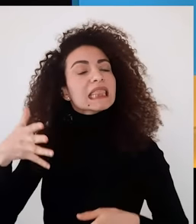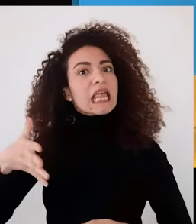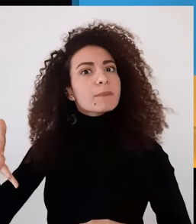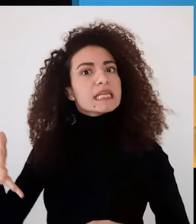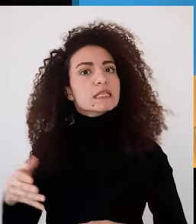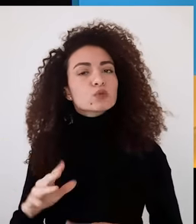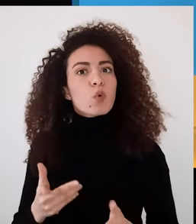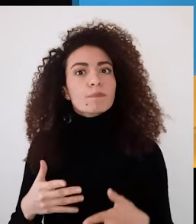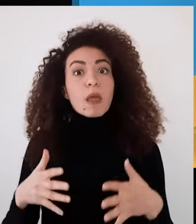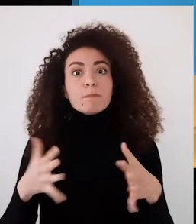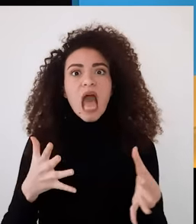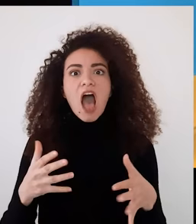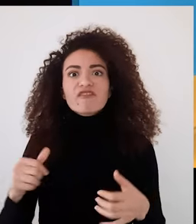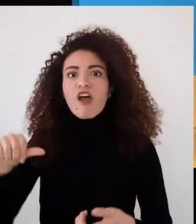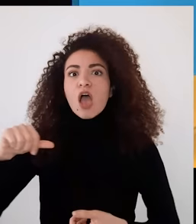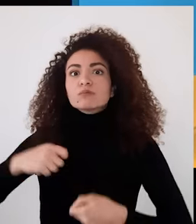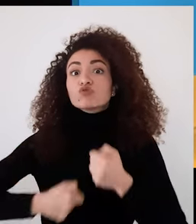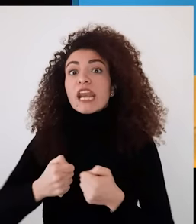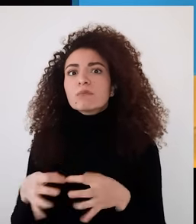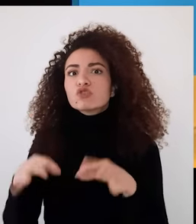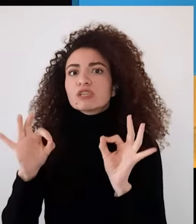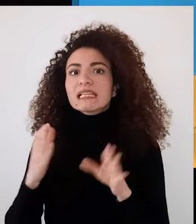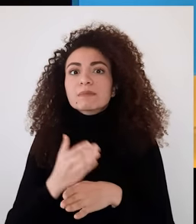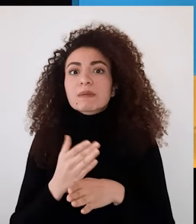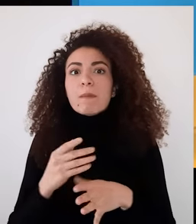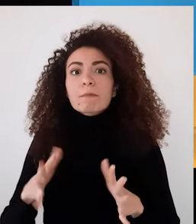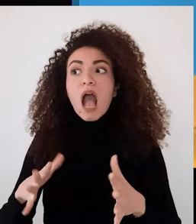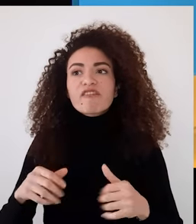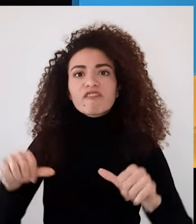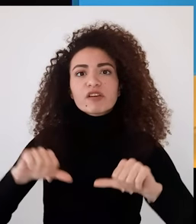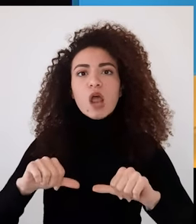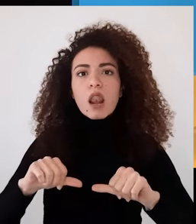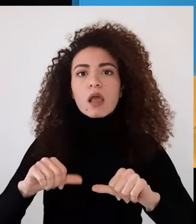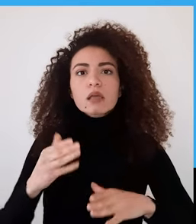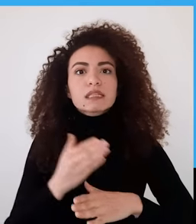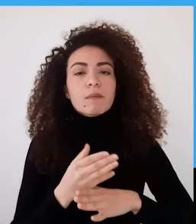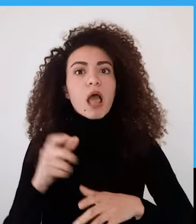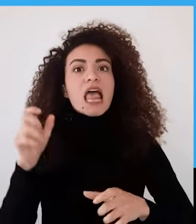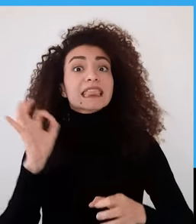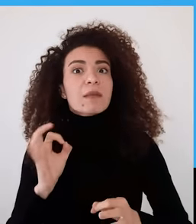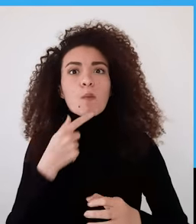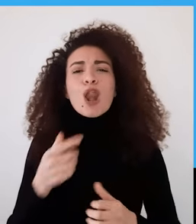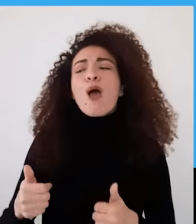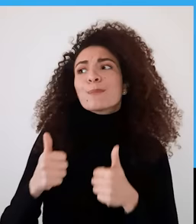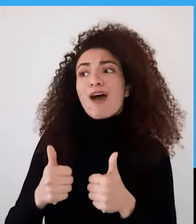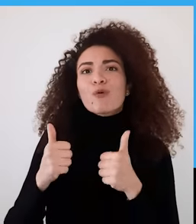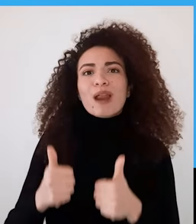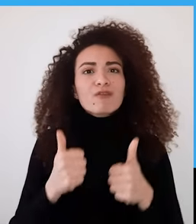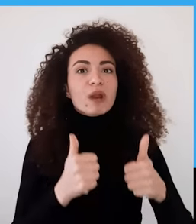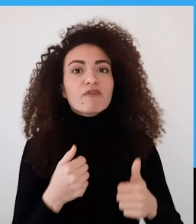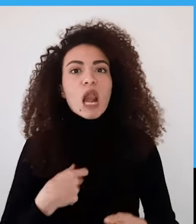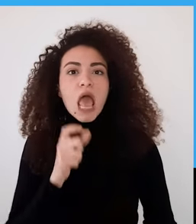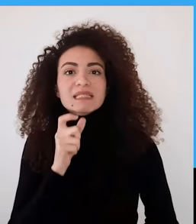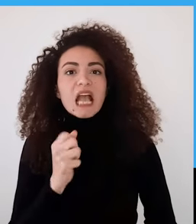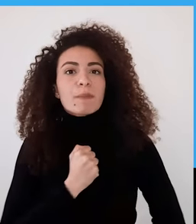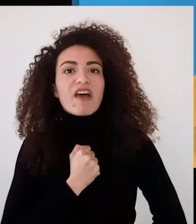رح يصيروا خايفين من اختبار أمور جديدة مش مرتبطة بذكائهم تفادياً للفشل، لأنه ثقتهم بنفسهم مرتبطة